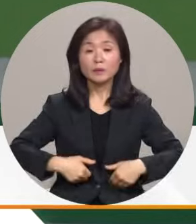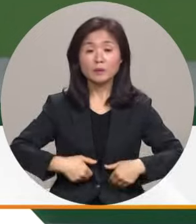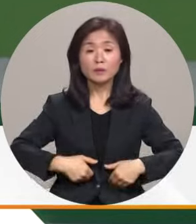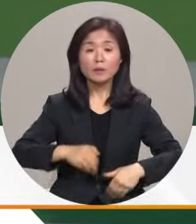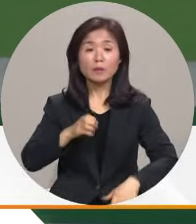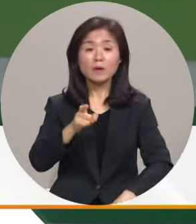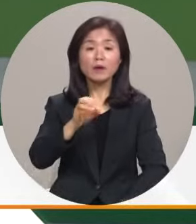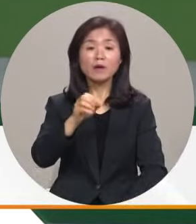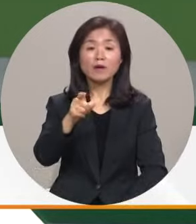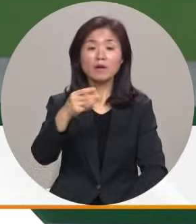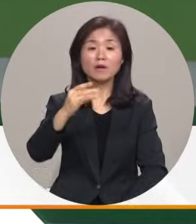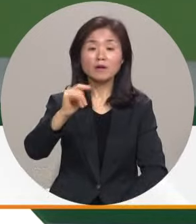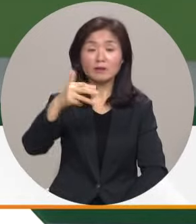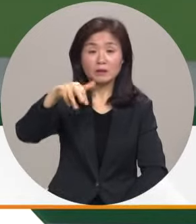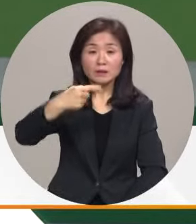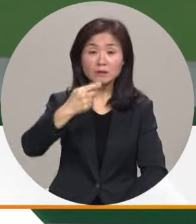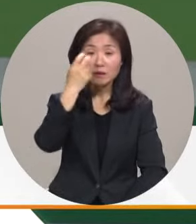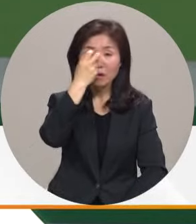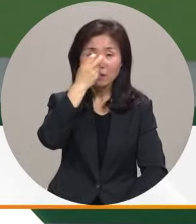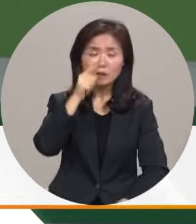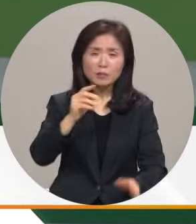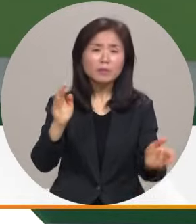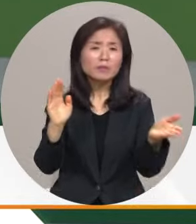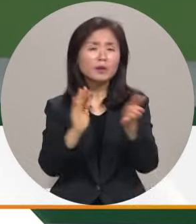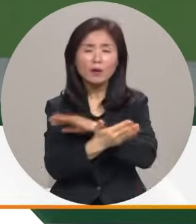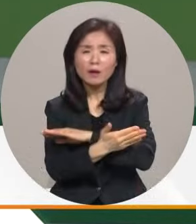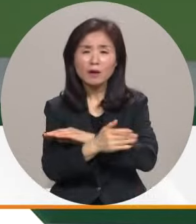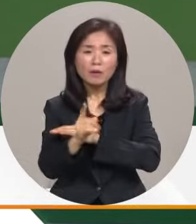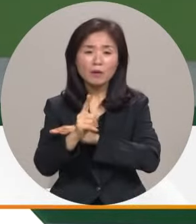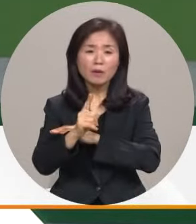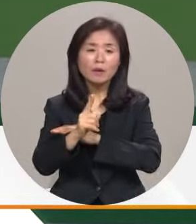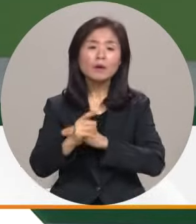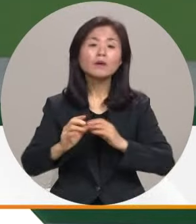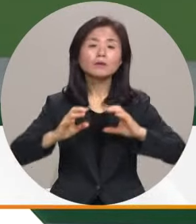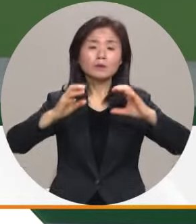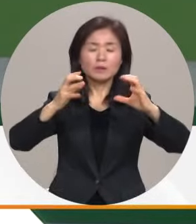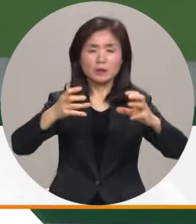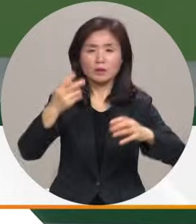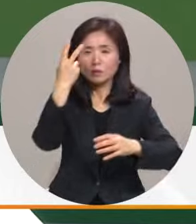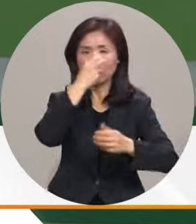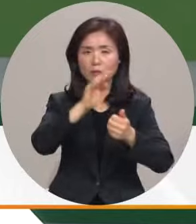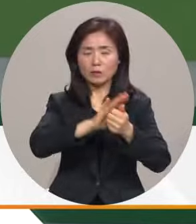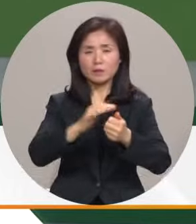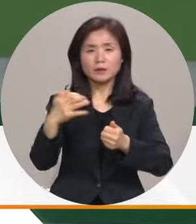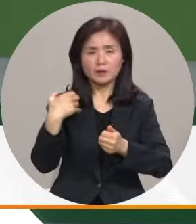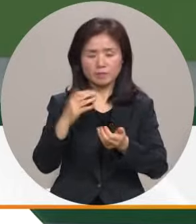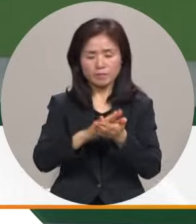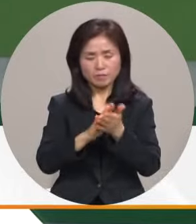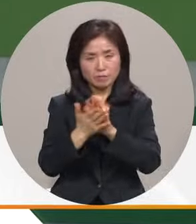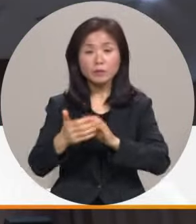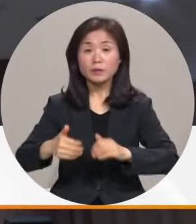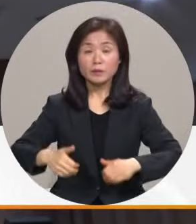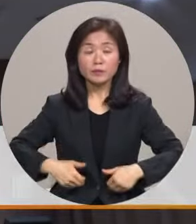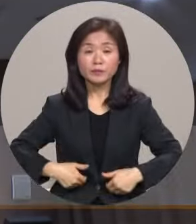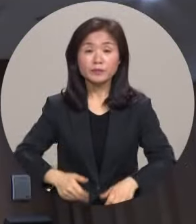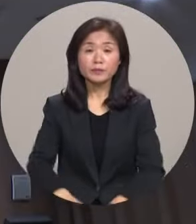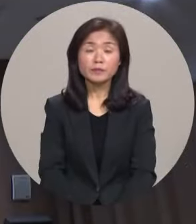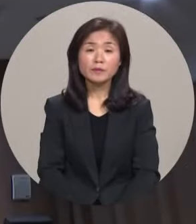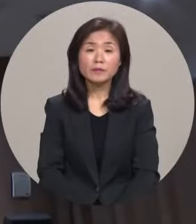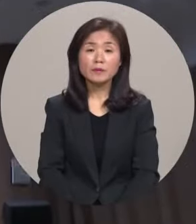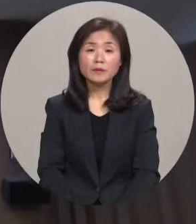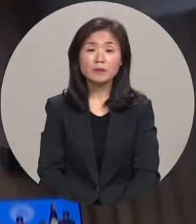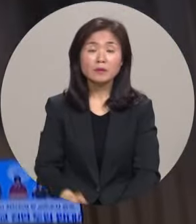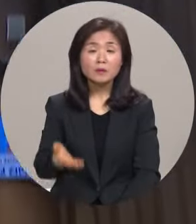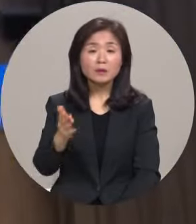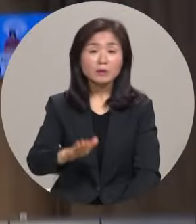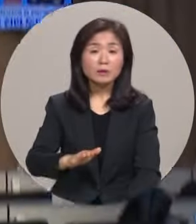패런츠 케어에서 이제는 퍼블릭 케어 즉 국가 돌봄으로 나아가야 합니다